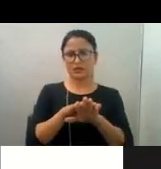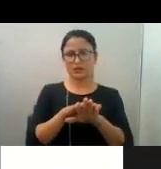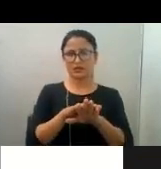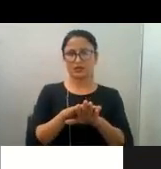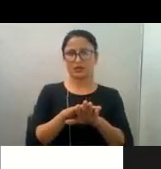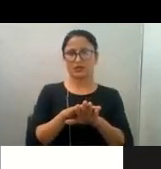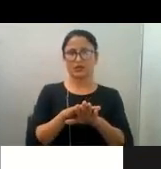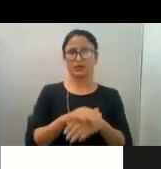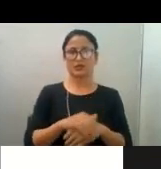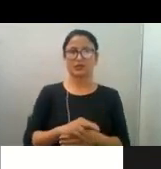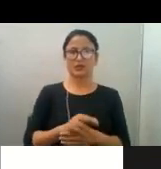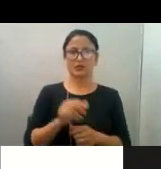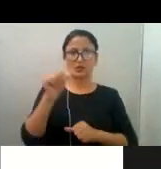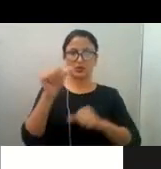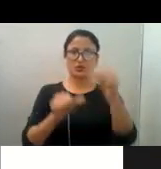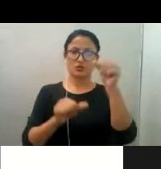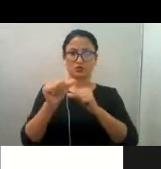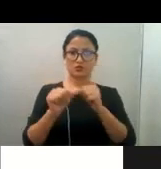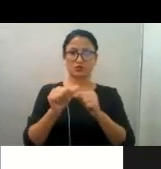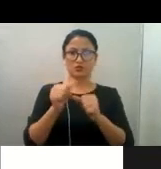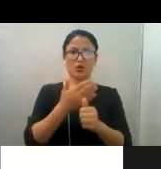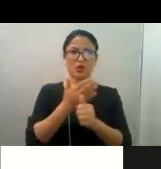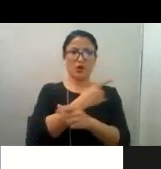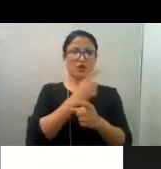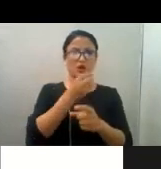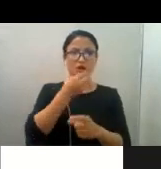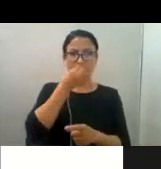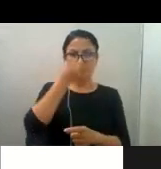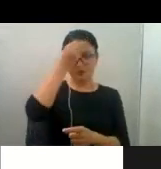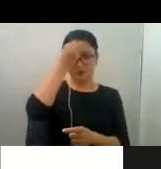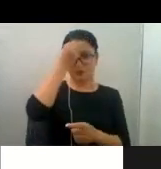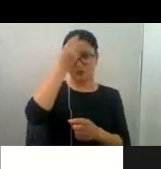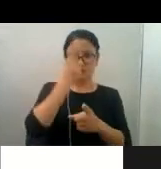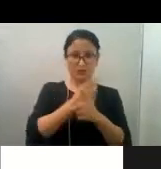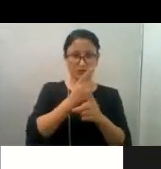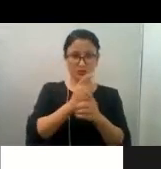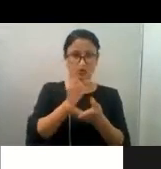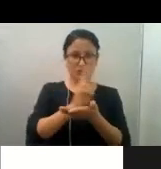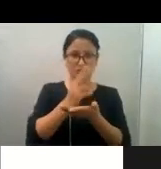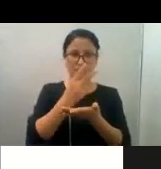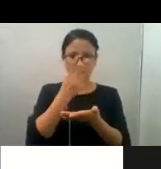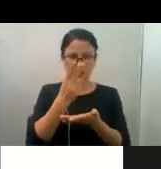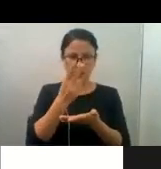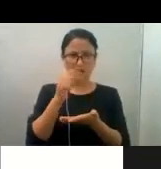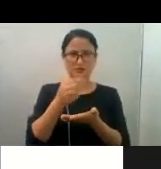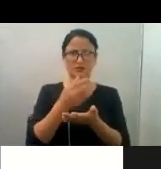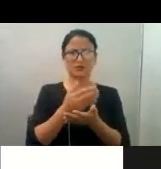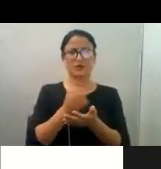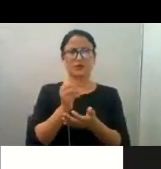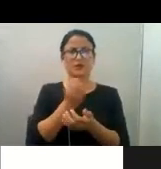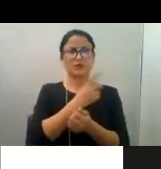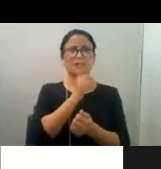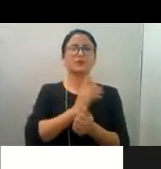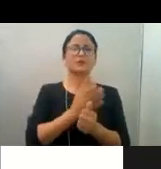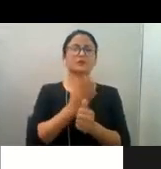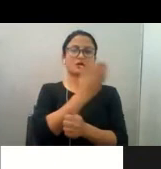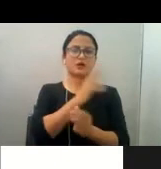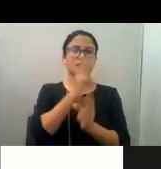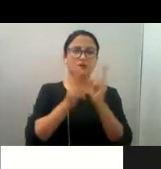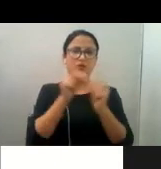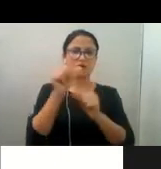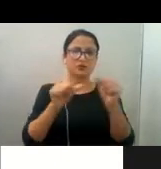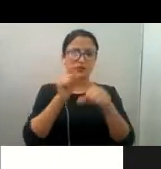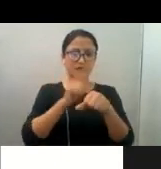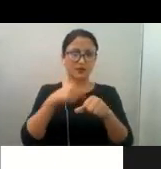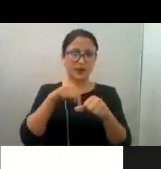यो रिपोर्ट जुन पशुपति सरले प्रेजेन्ट गर्नुभयो त्यो रिपोर्ट हेरेर चाहिँ मैले ठ्याक्क आजभन्दा ठ्याक्कै 1 वर्ष अगाडिको कुरा जति